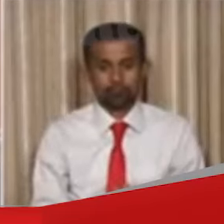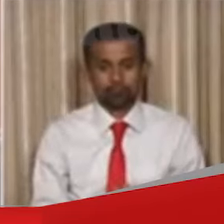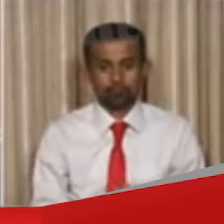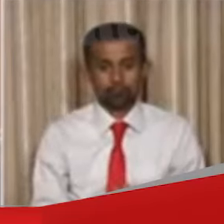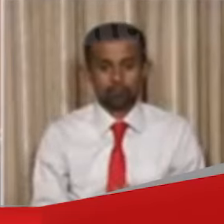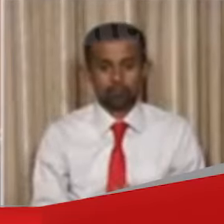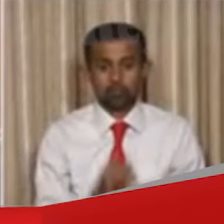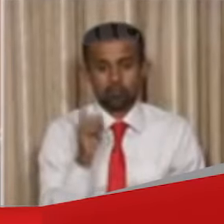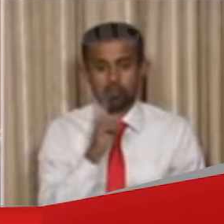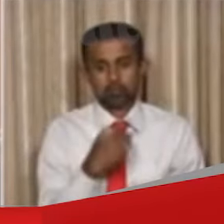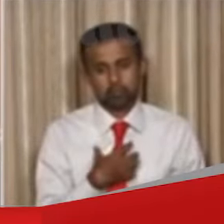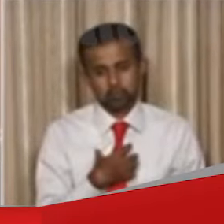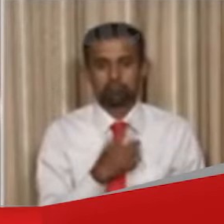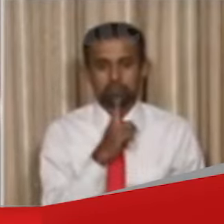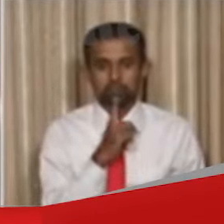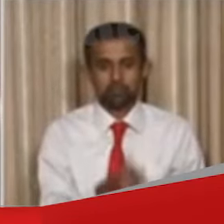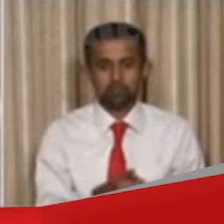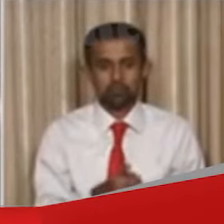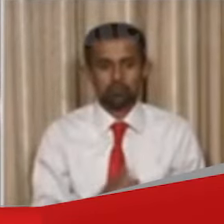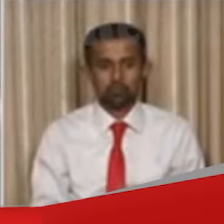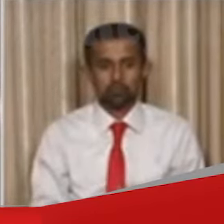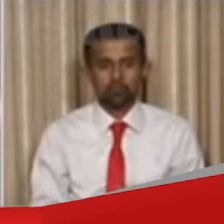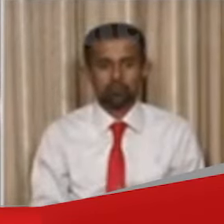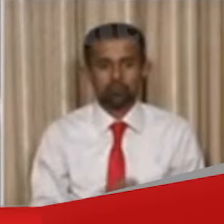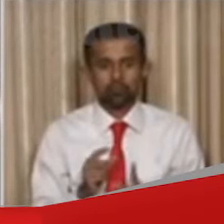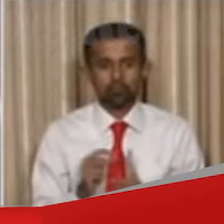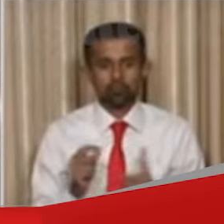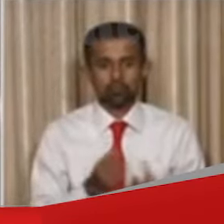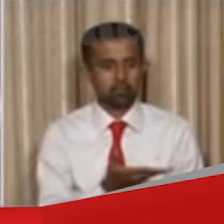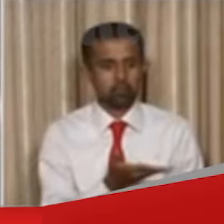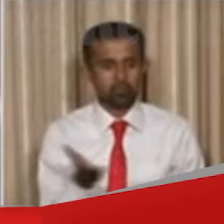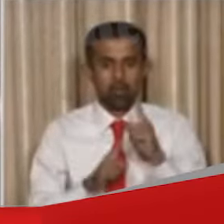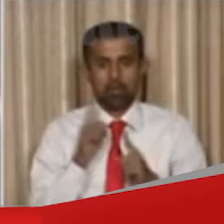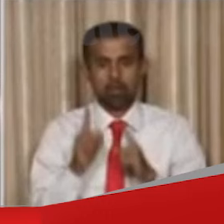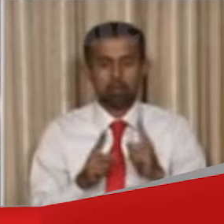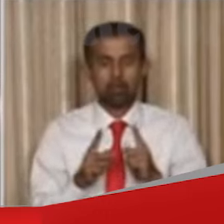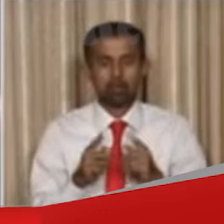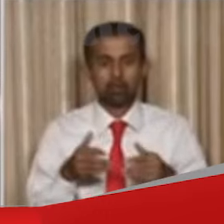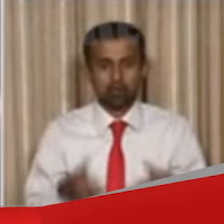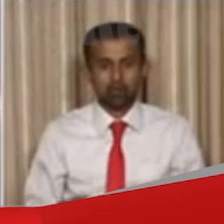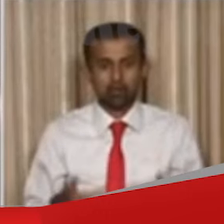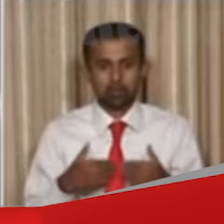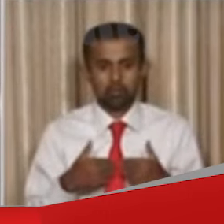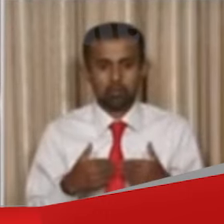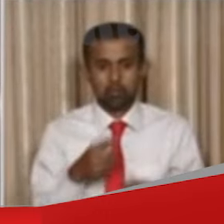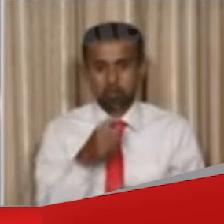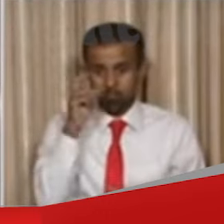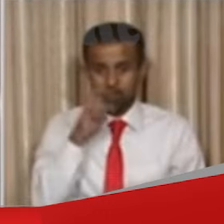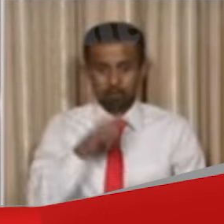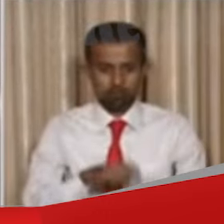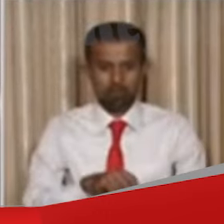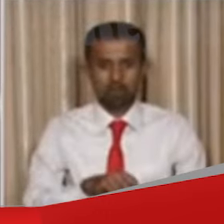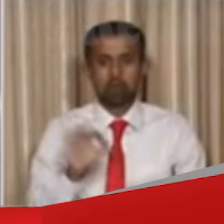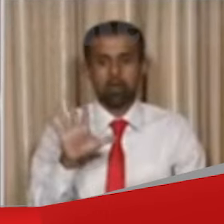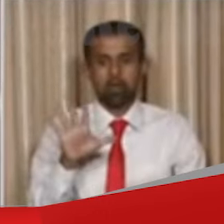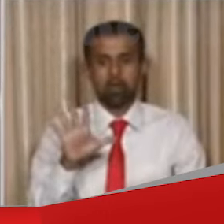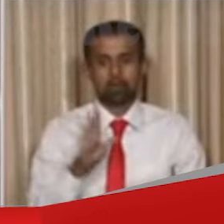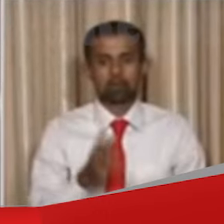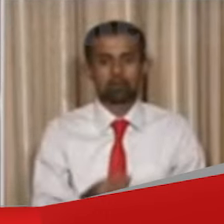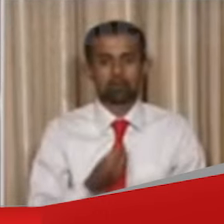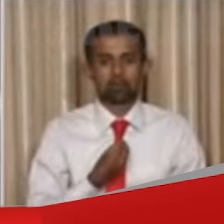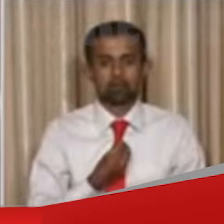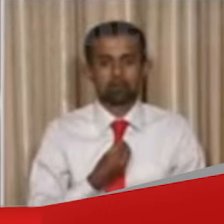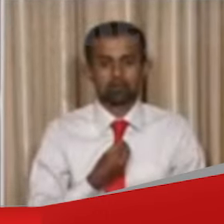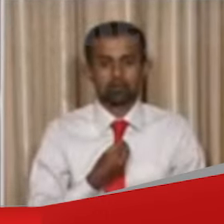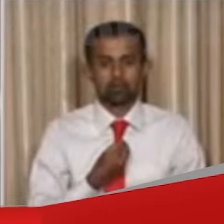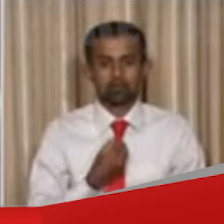ඇතරේ පළවෙනිම කනගාටුව පළ කරන්න ඕනේ මේ පාර්ලිමේන්තුවේ කතා කරන්නත් අද අපට මාසයකට විනාඩි 5යි ලැබෙන්නේ. ඉතින්